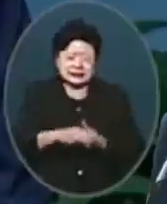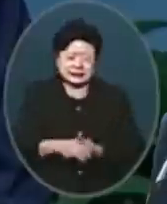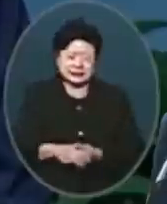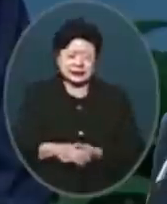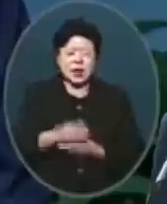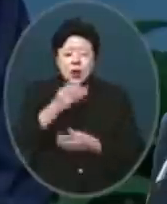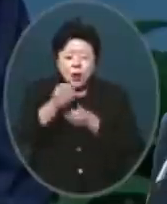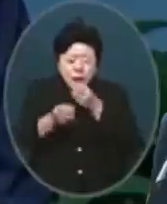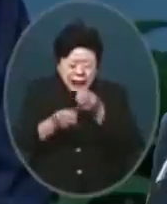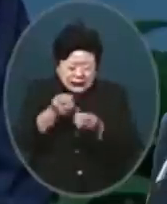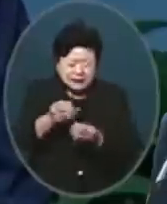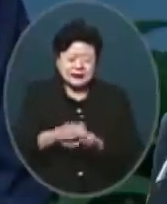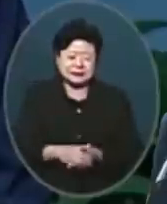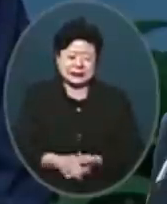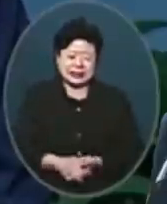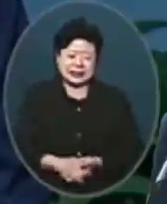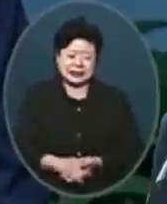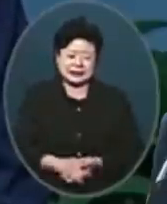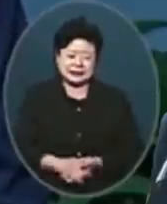깨닫고 고백하는 것입니다.